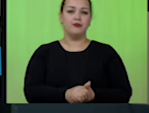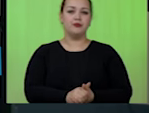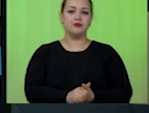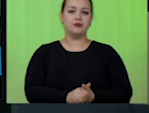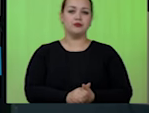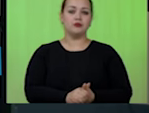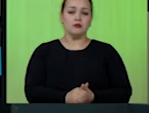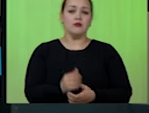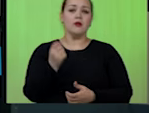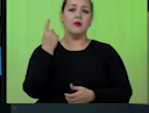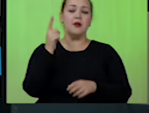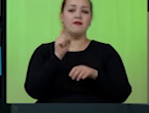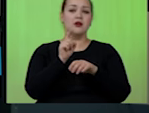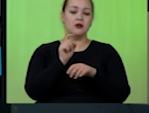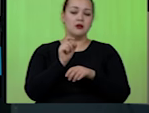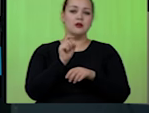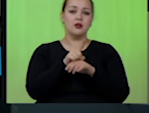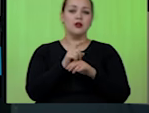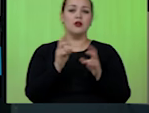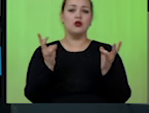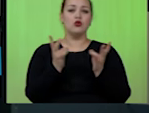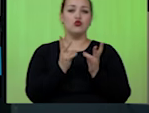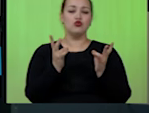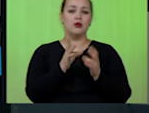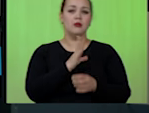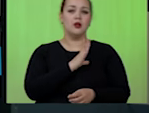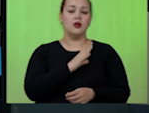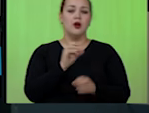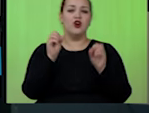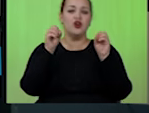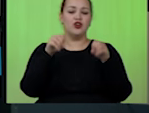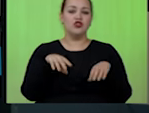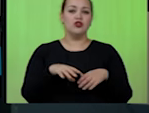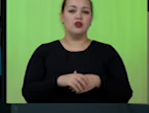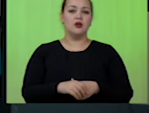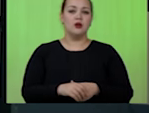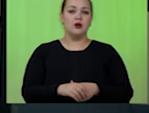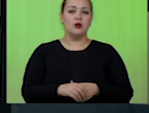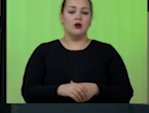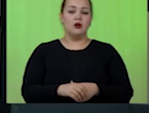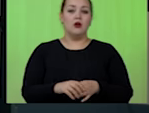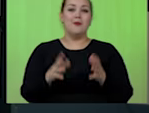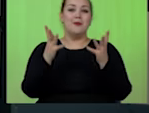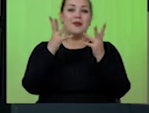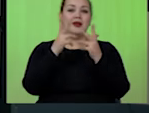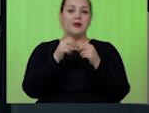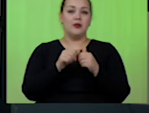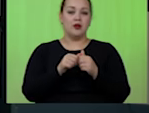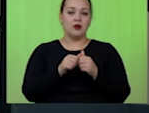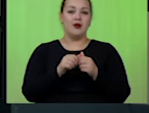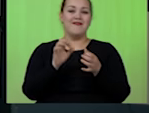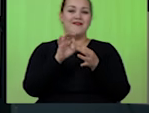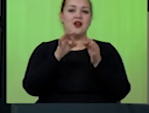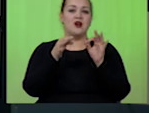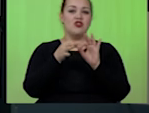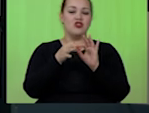В первом задании вам необходимо было решить пример, то есть найти значение